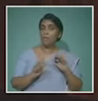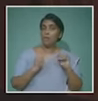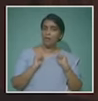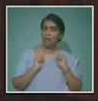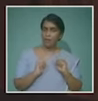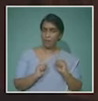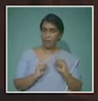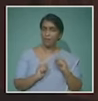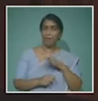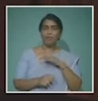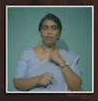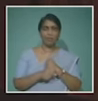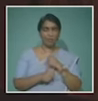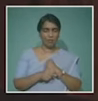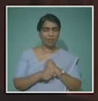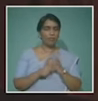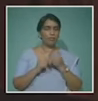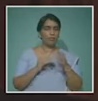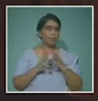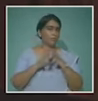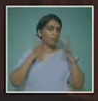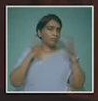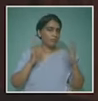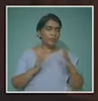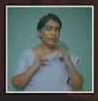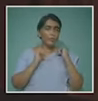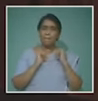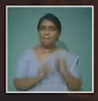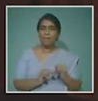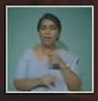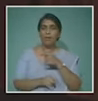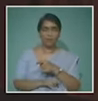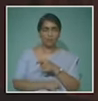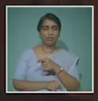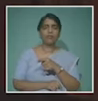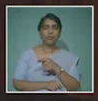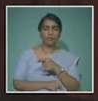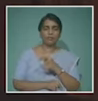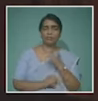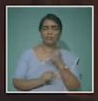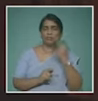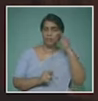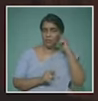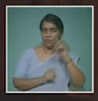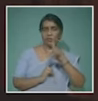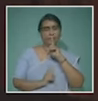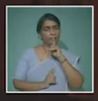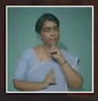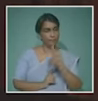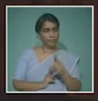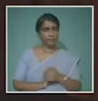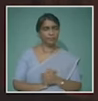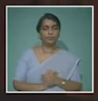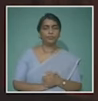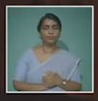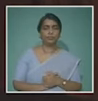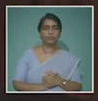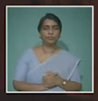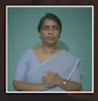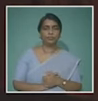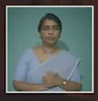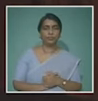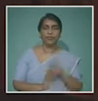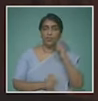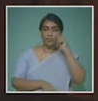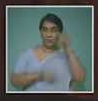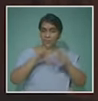சொல்லி காட்டியது, சுட்டி காட்டியது. அவ்வாறு குறைத்த போது இந்த எதிர்த்தரப்பினர் யாரும் அதனை பாராட்ட இல்லை, மக்களின் நலனுக்காக இந்த அரசு செய்திருக்கிறது என்று பாராட்டவும்